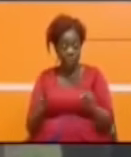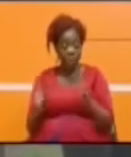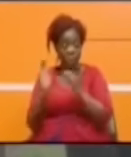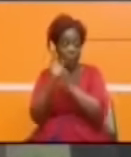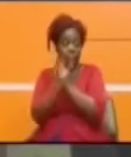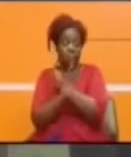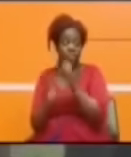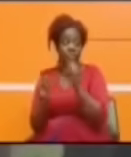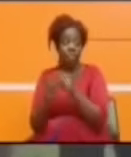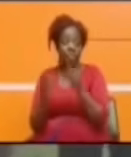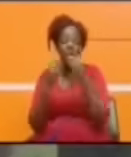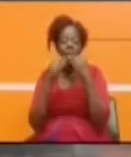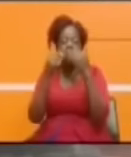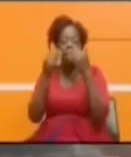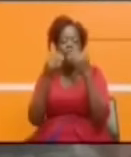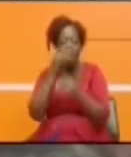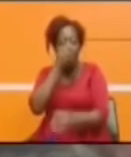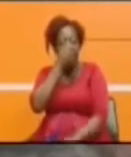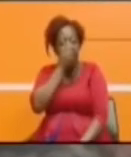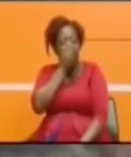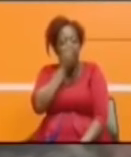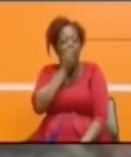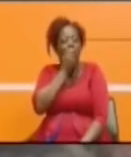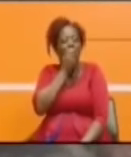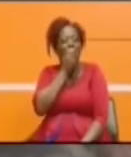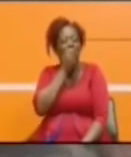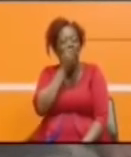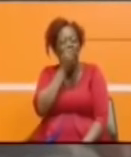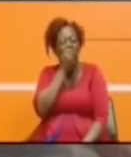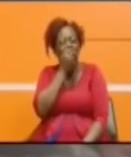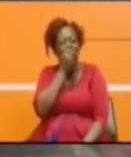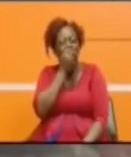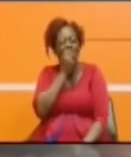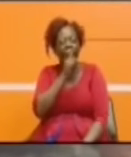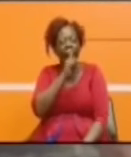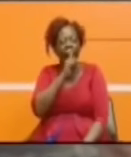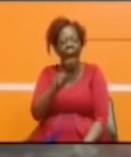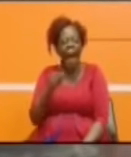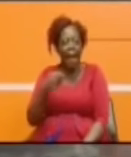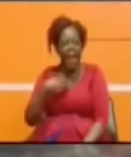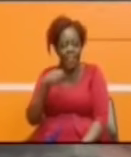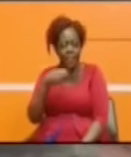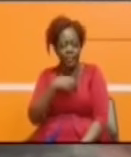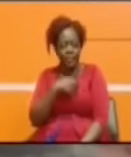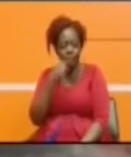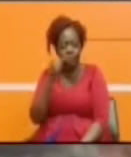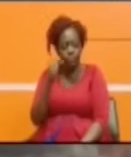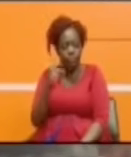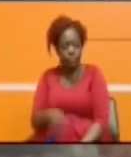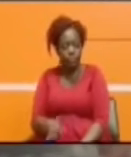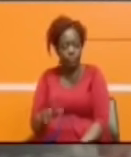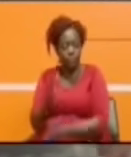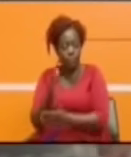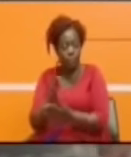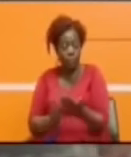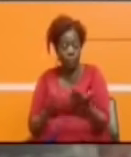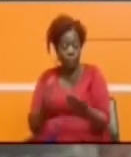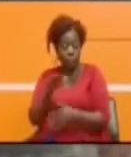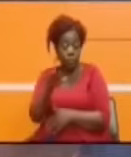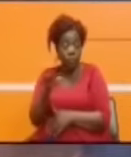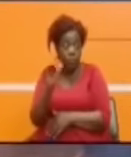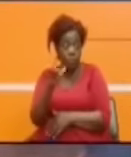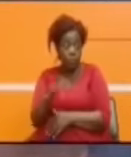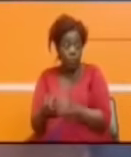eggwanga nabo basiimiddwa. Omuduumizi wa UPDF Gen Wilson Mbasumbadi ategeezezza ng'ebitundu bya Bugweri